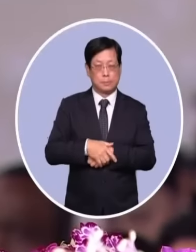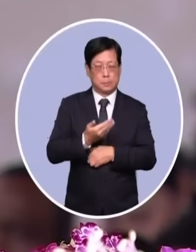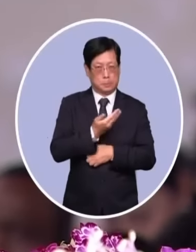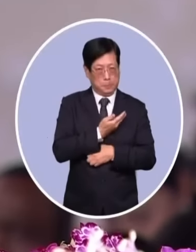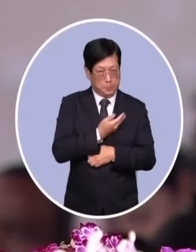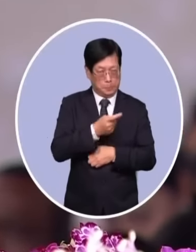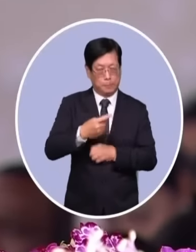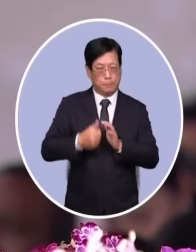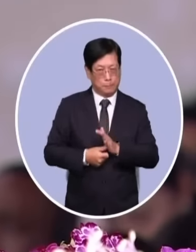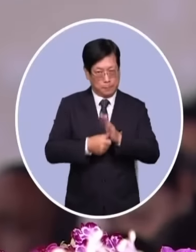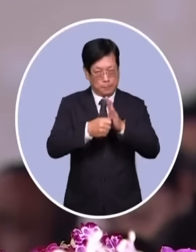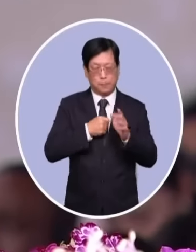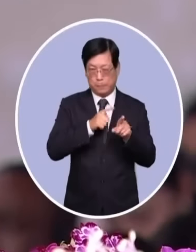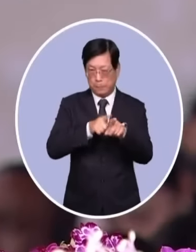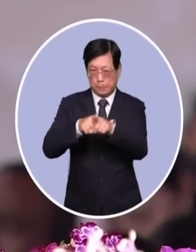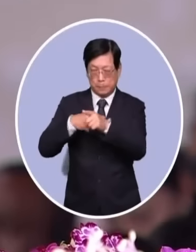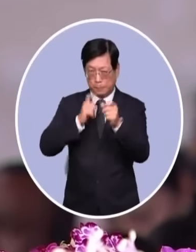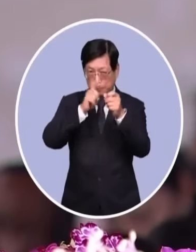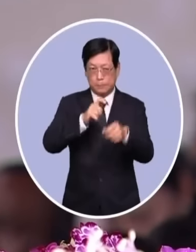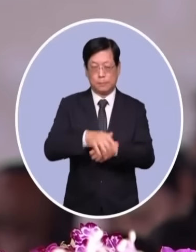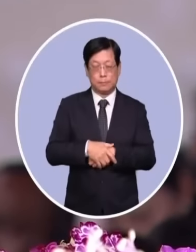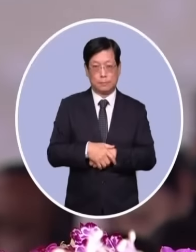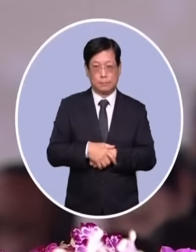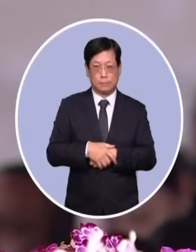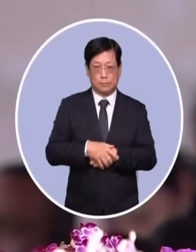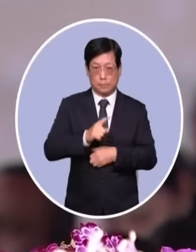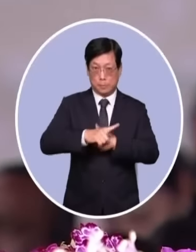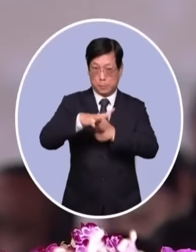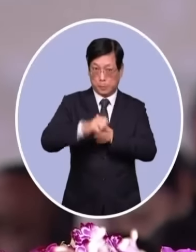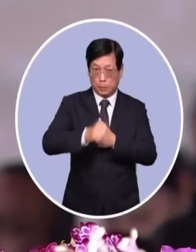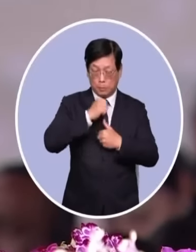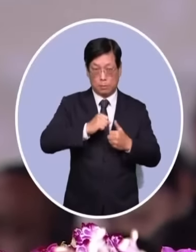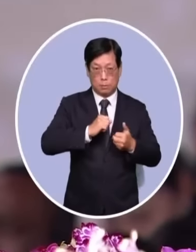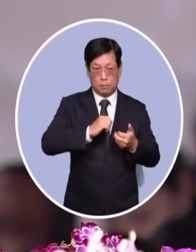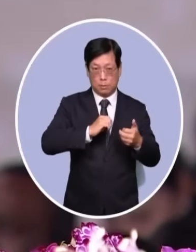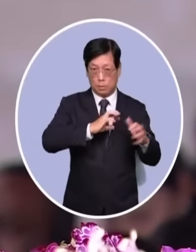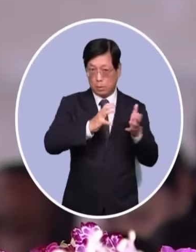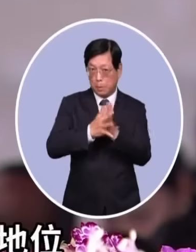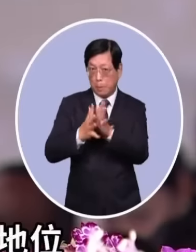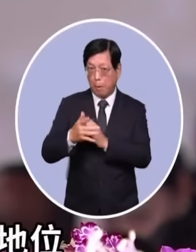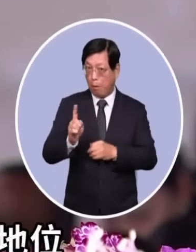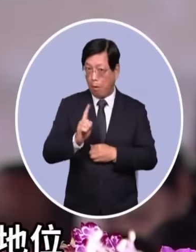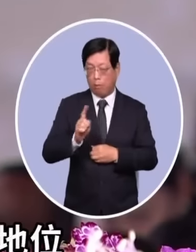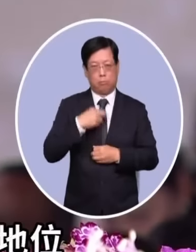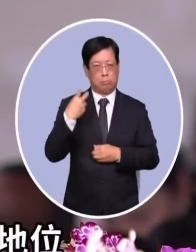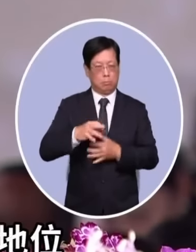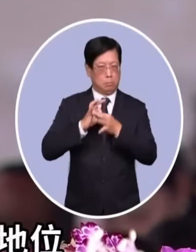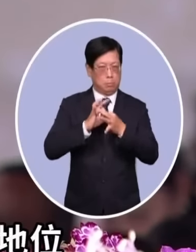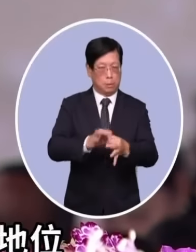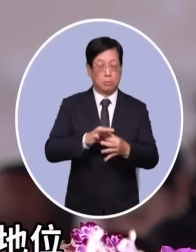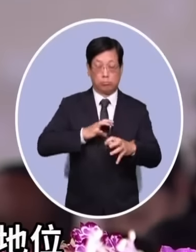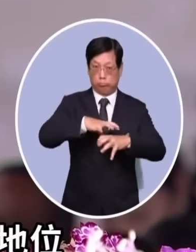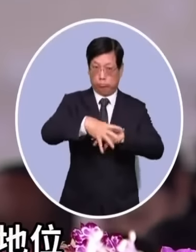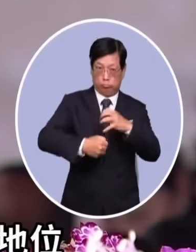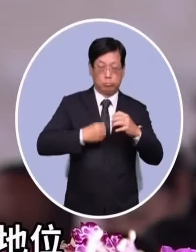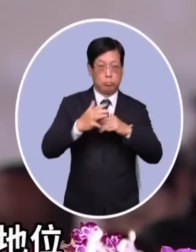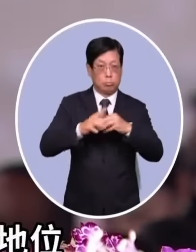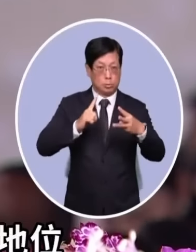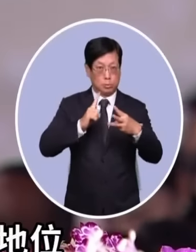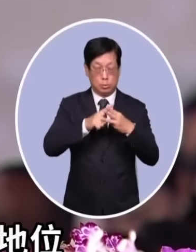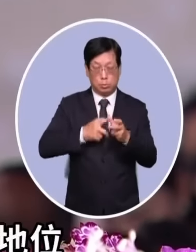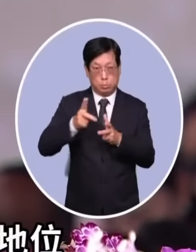容成长为目标，把握世界趋势的变化，继续站稳全球民主